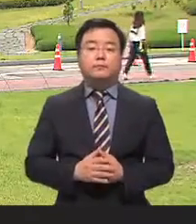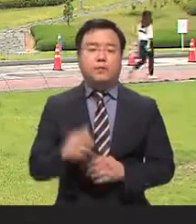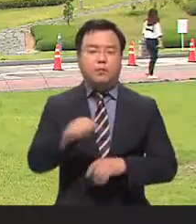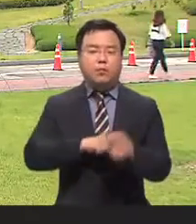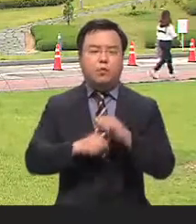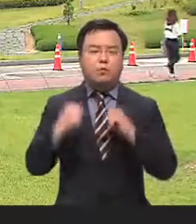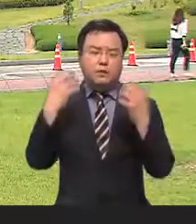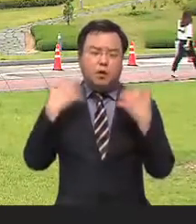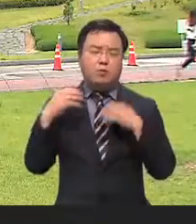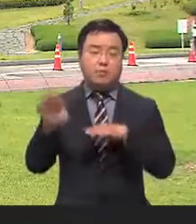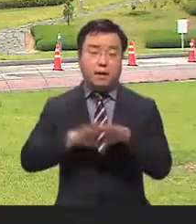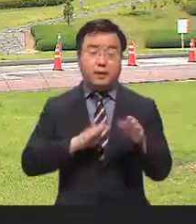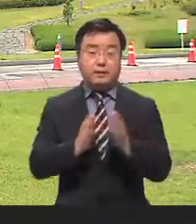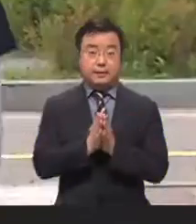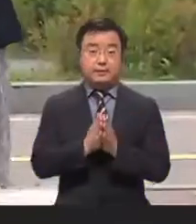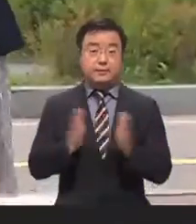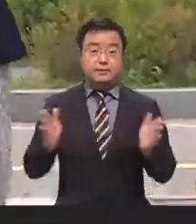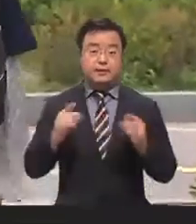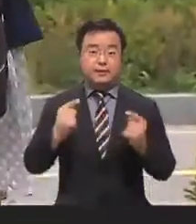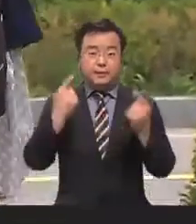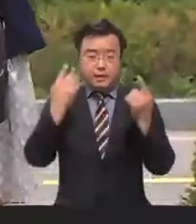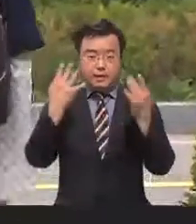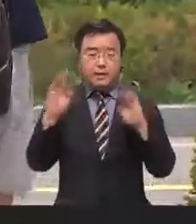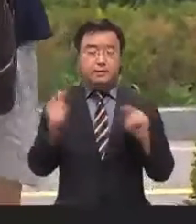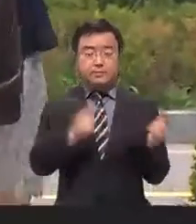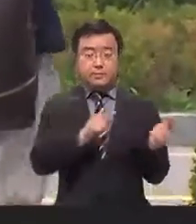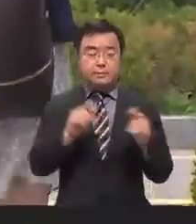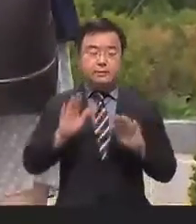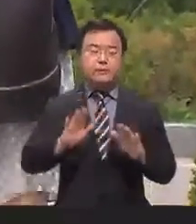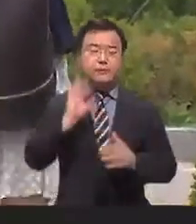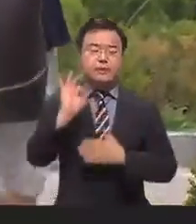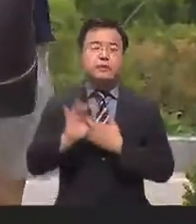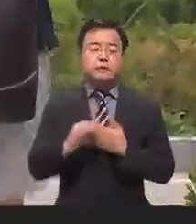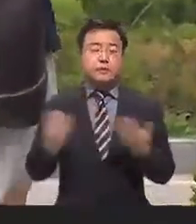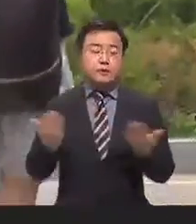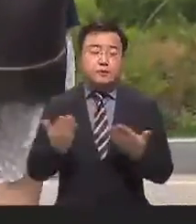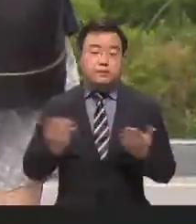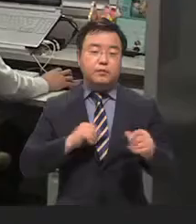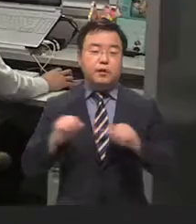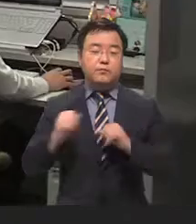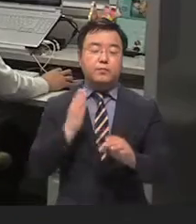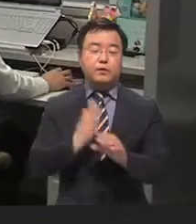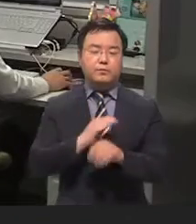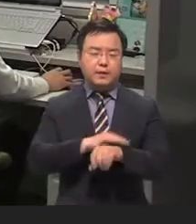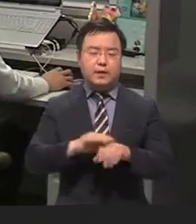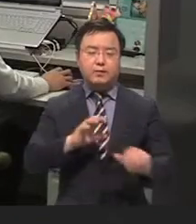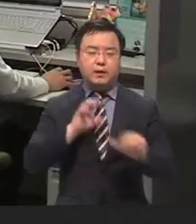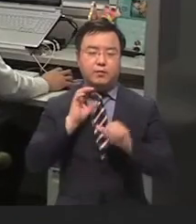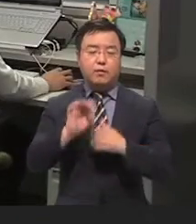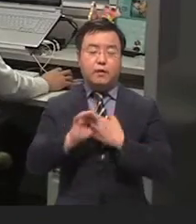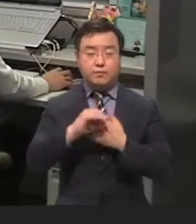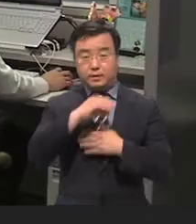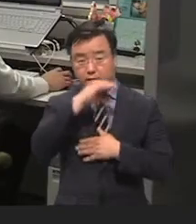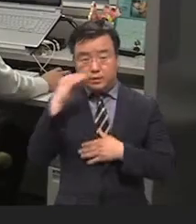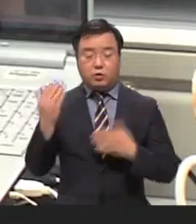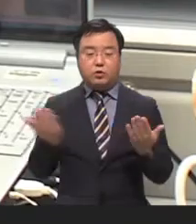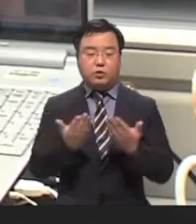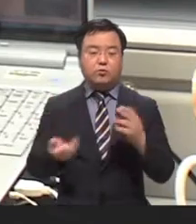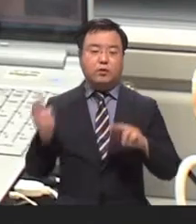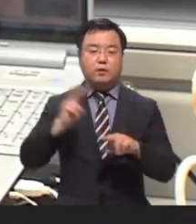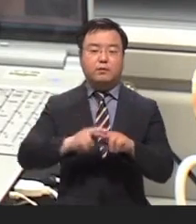여름 방학에 접어들면서 대학가에 인턴십 바람이 불고 있습니다 잘 활용하면 정직원이 될 수도 있고